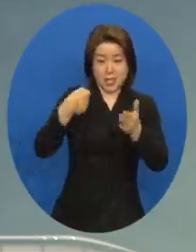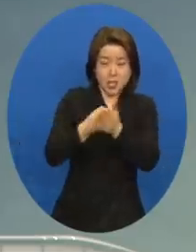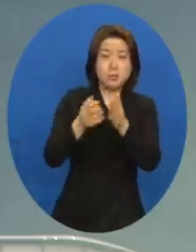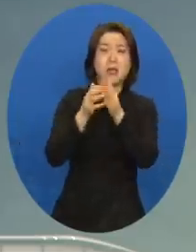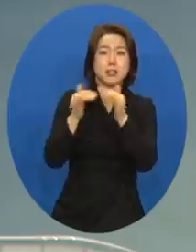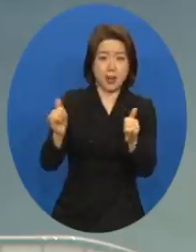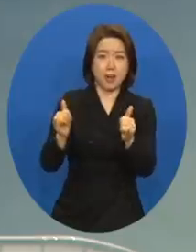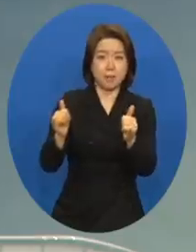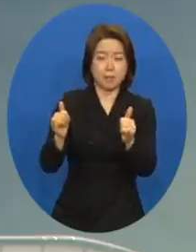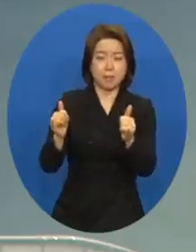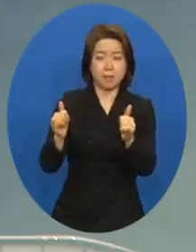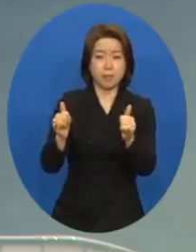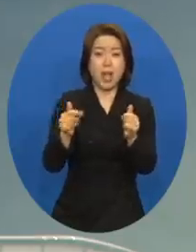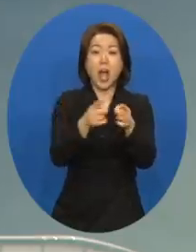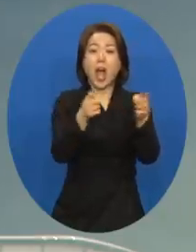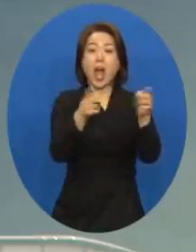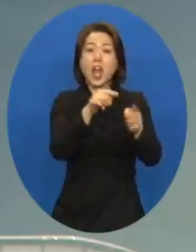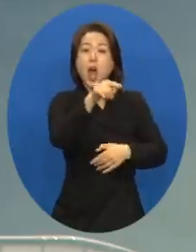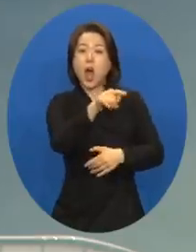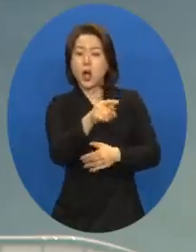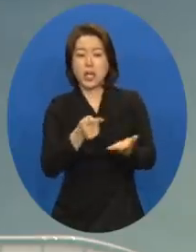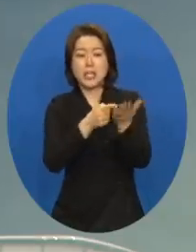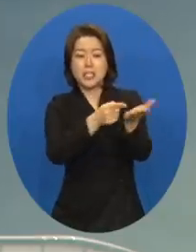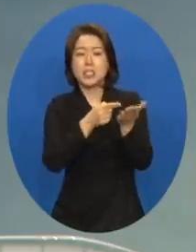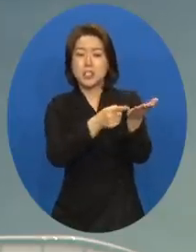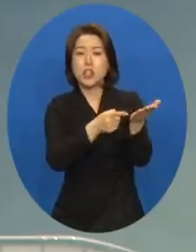분들 로비에 신청하세요.